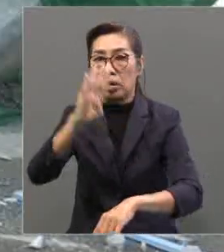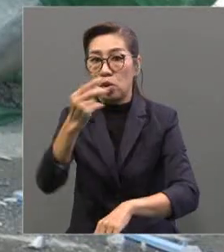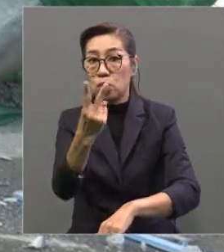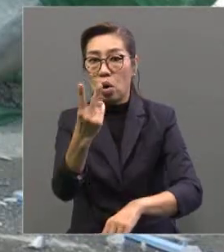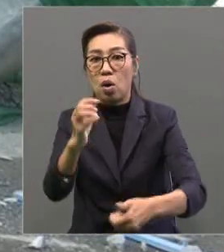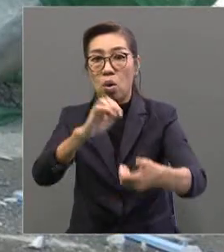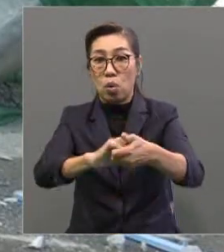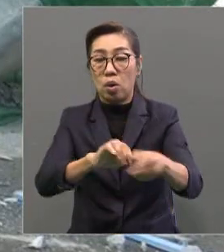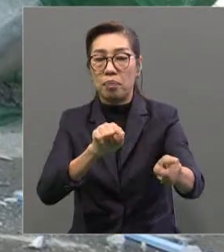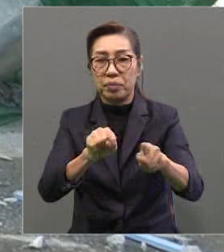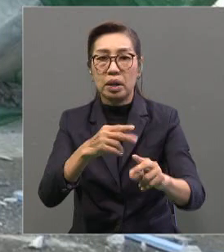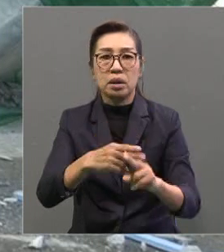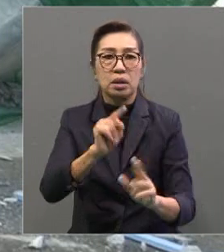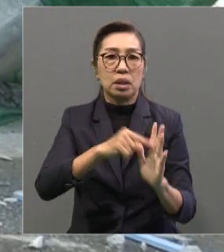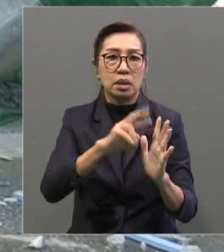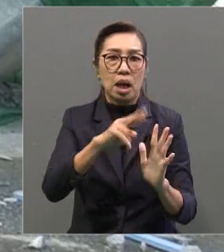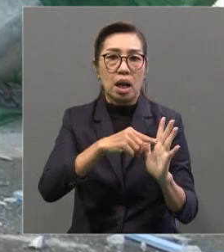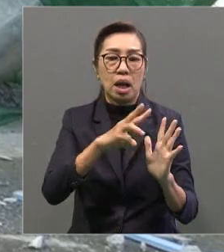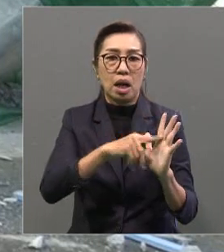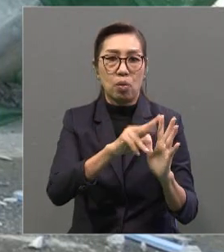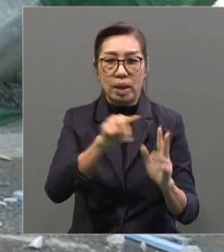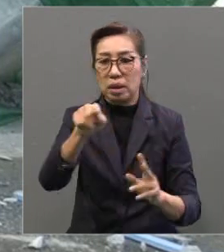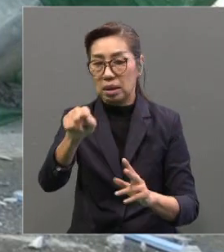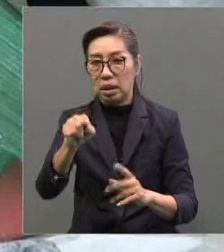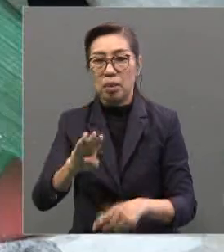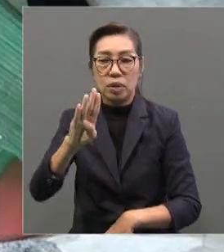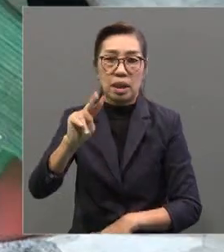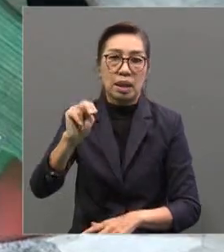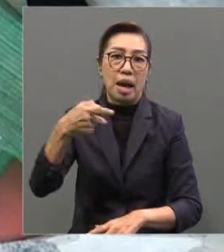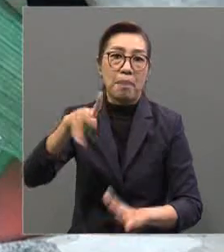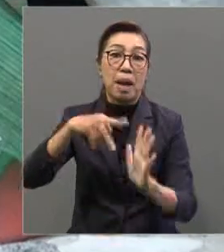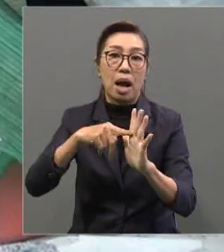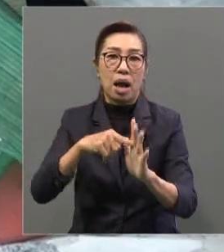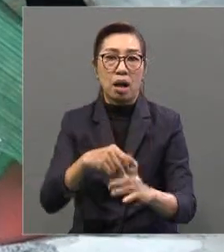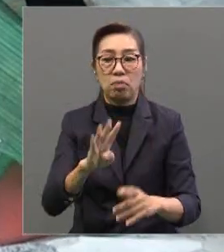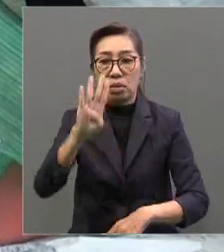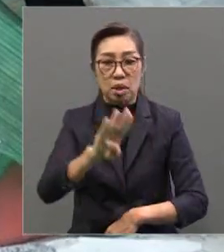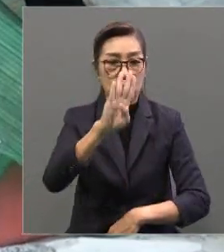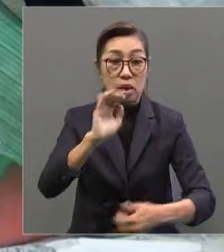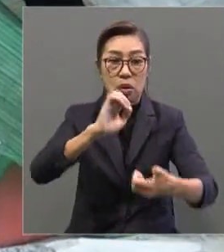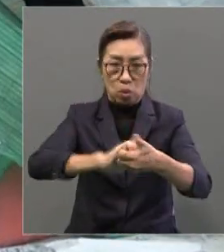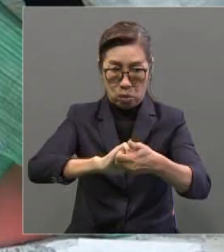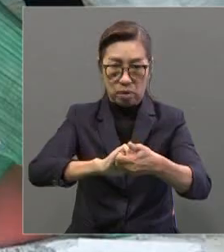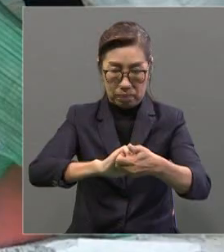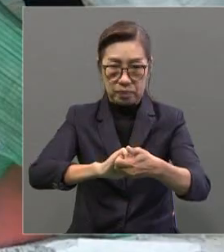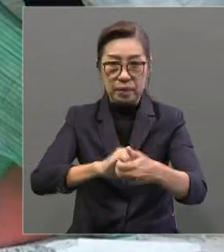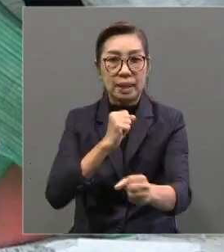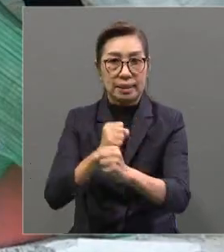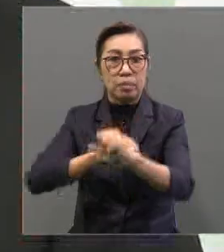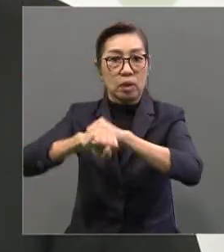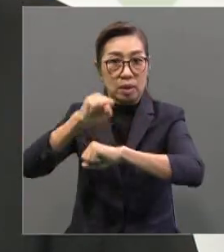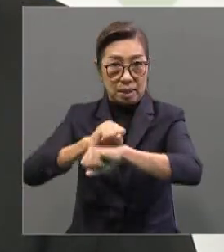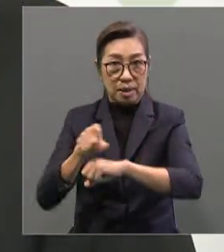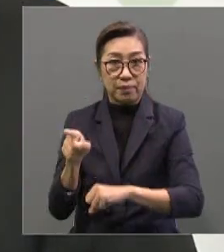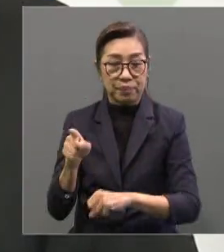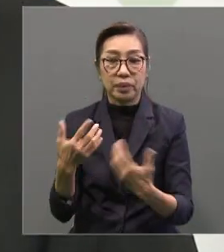ทธาราวันคอนสตรัคชั่นจำกัดแล้วก็บริษัทนภาก่อสร้างจำกัดนั่นเองค่ะเอาไปฟังเสียงประเด็นนี้กันกับผู้ว่าชัชชาติค ่ ะ ข้อ